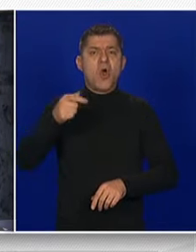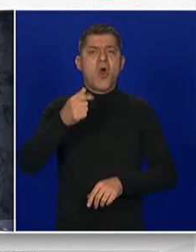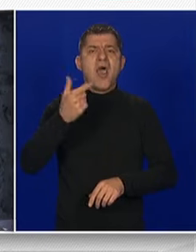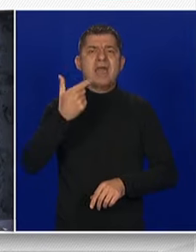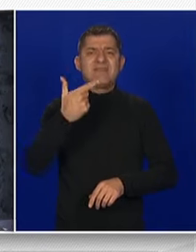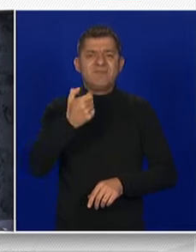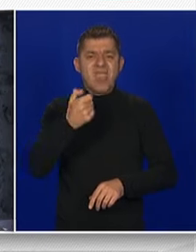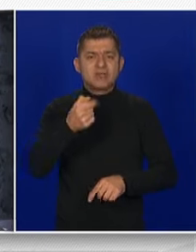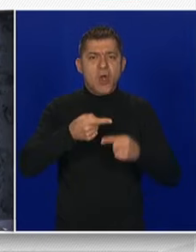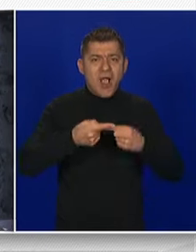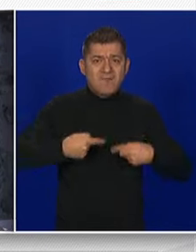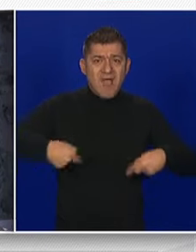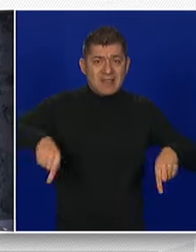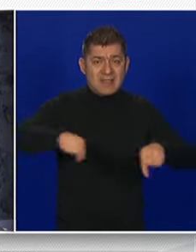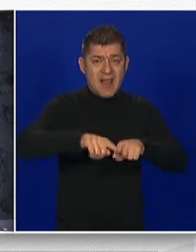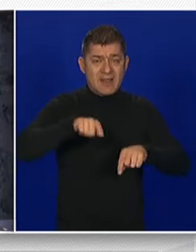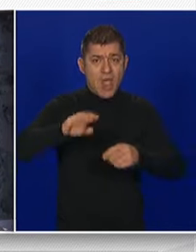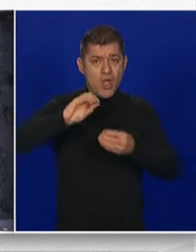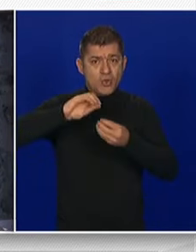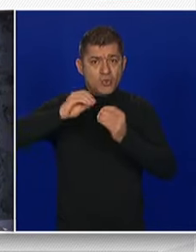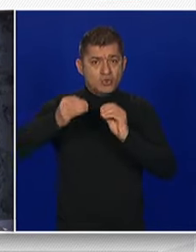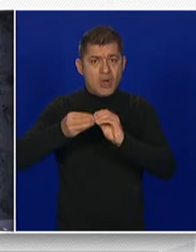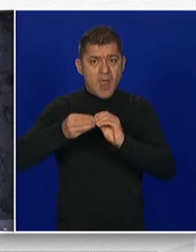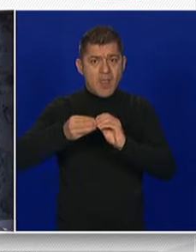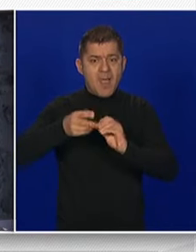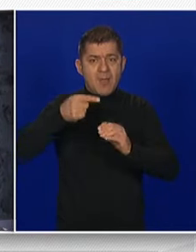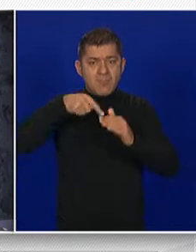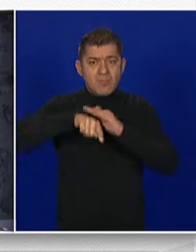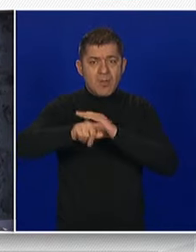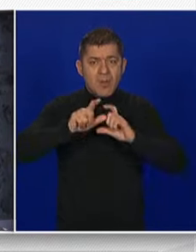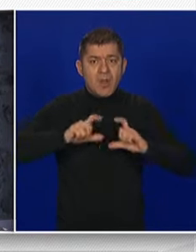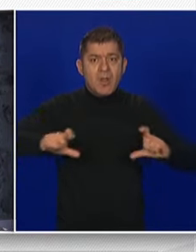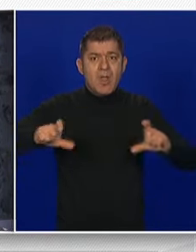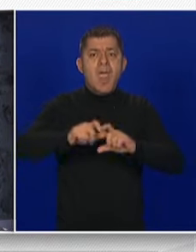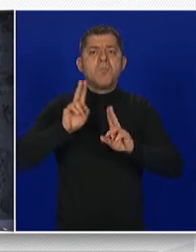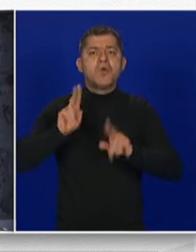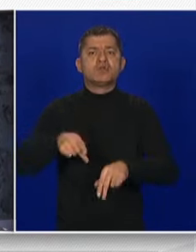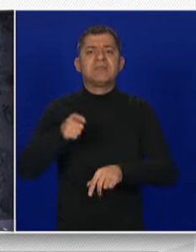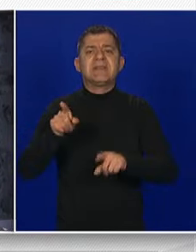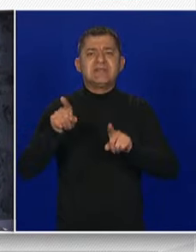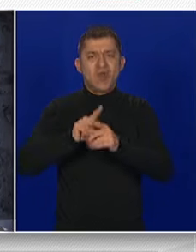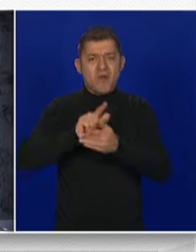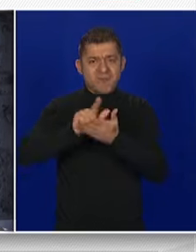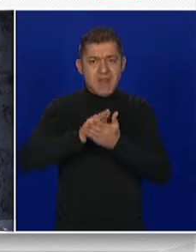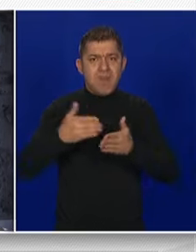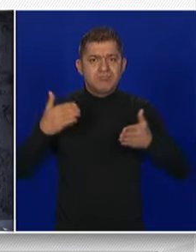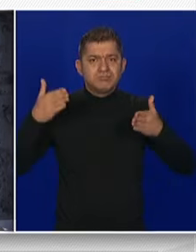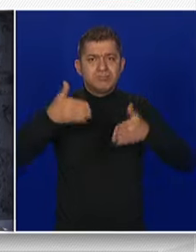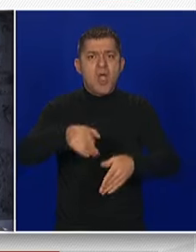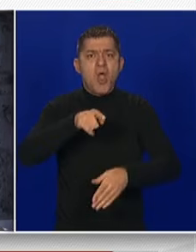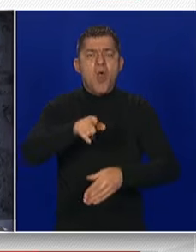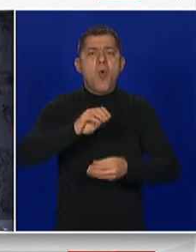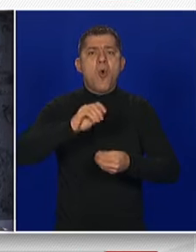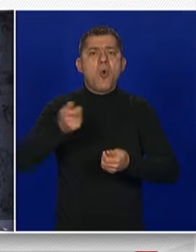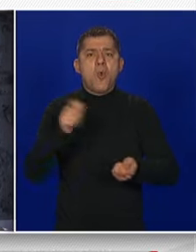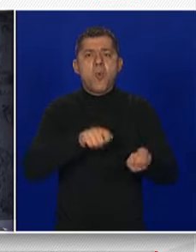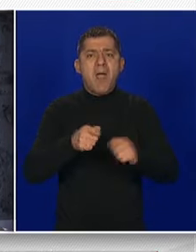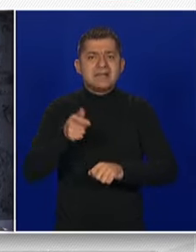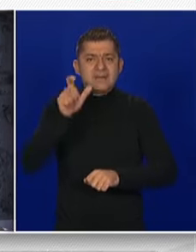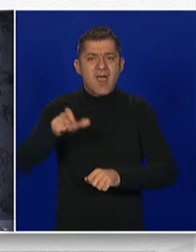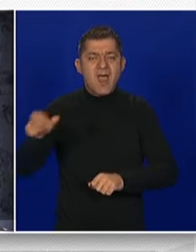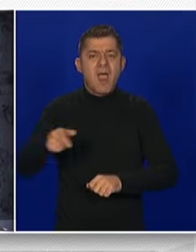četvornih metara neto površine mogu istovremeno imati broj kupaca koji se određuje